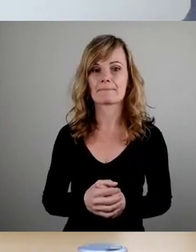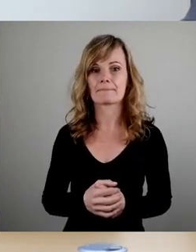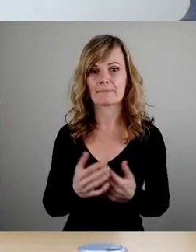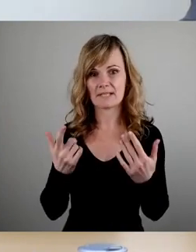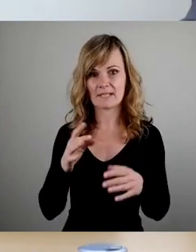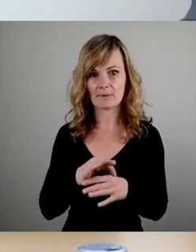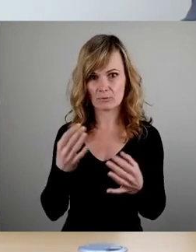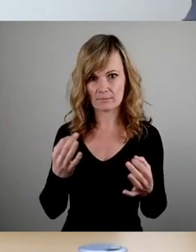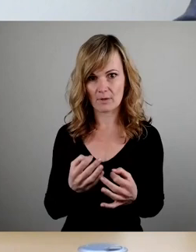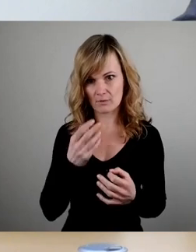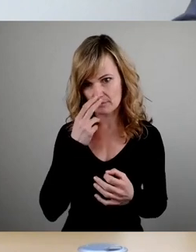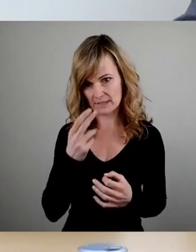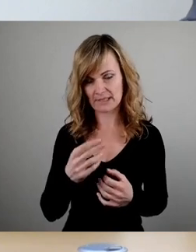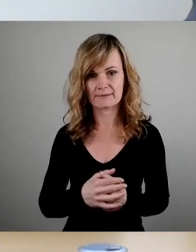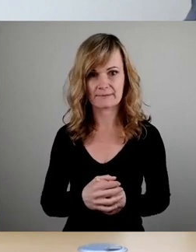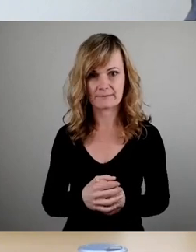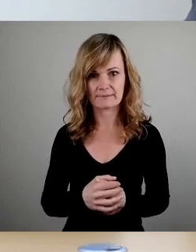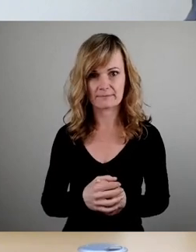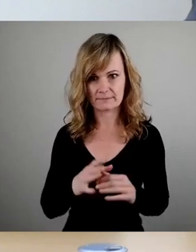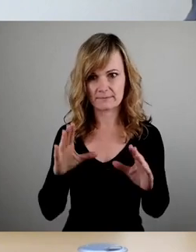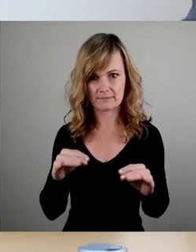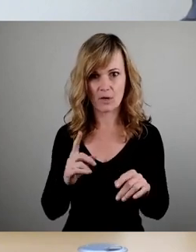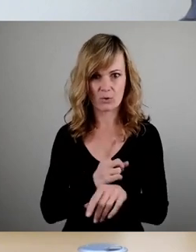brauchen. Machen wir die Auszeit jetzt.